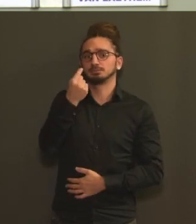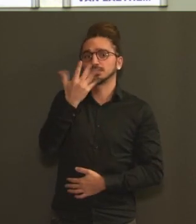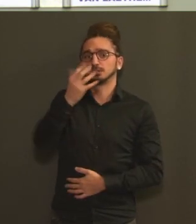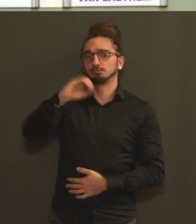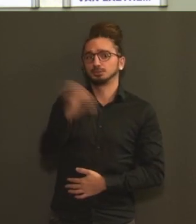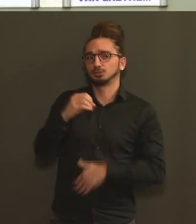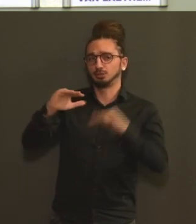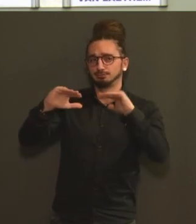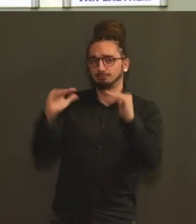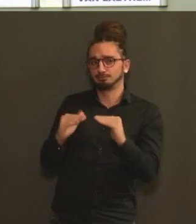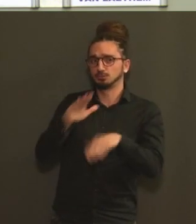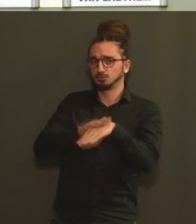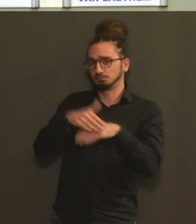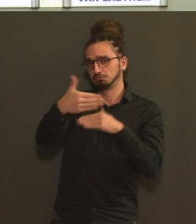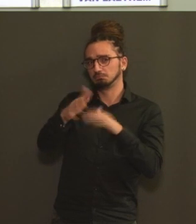vers la mi-février.